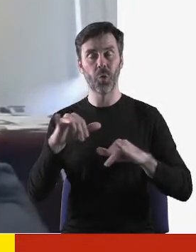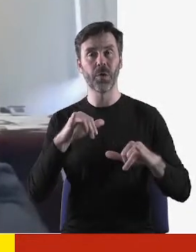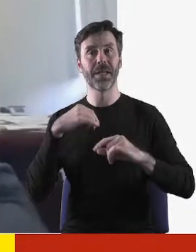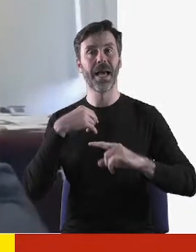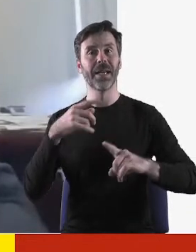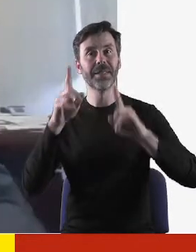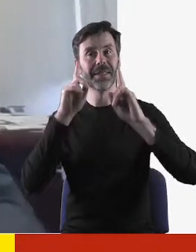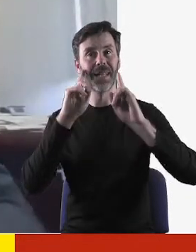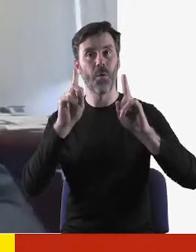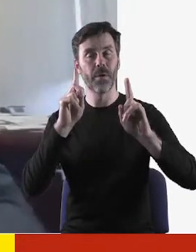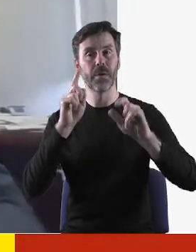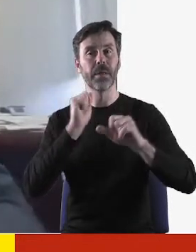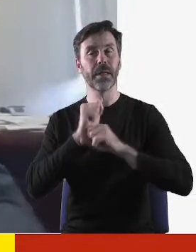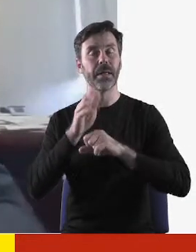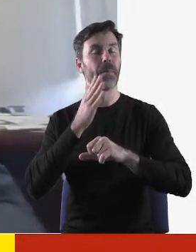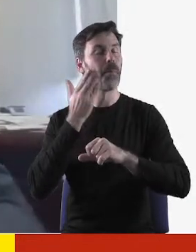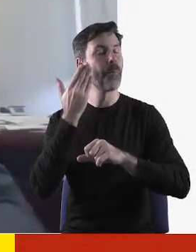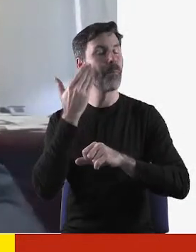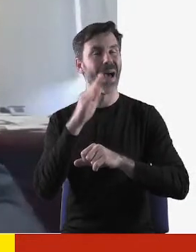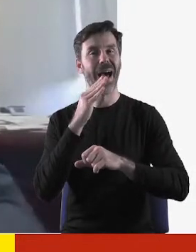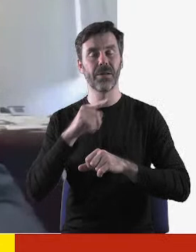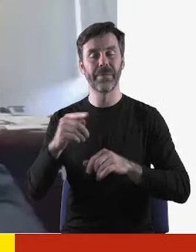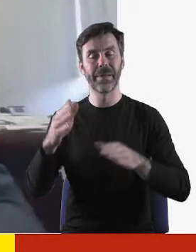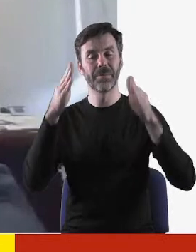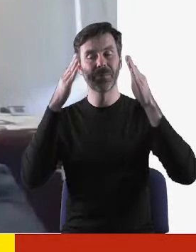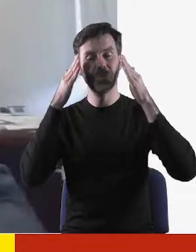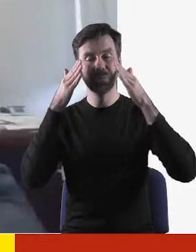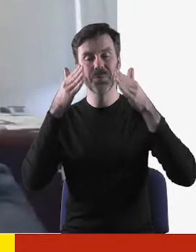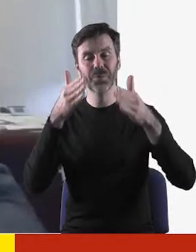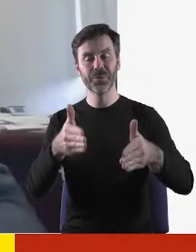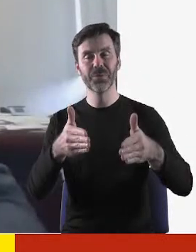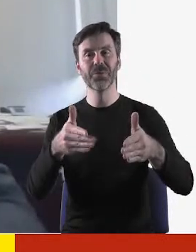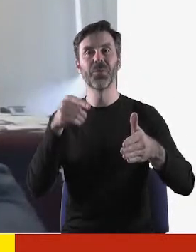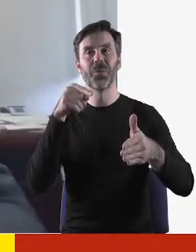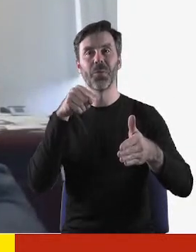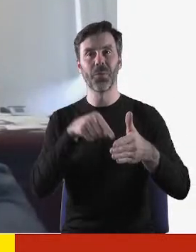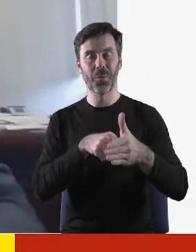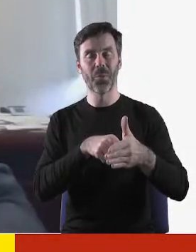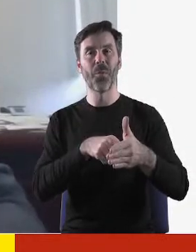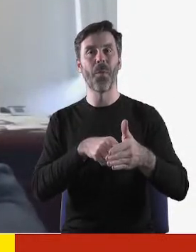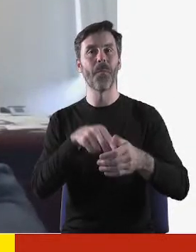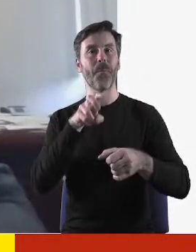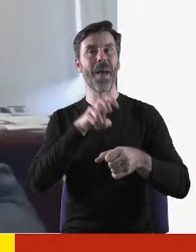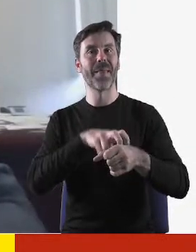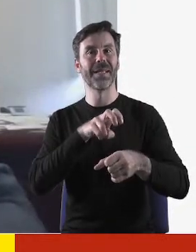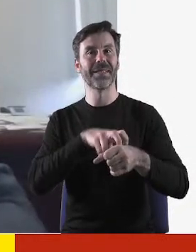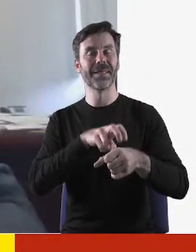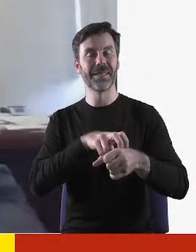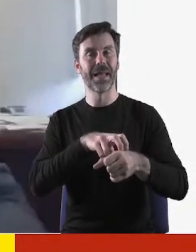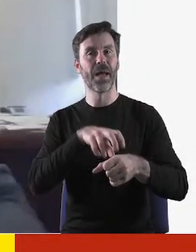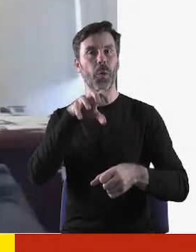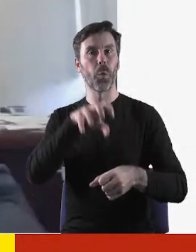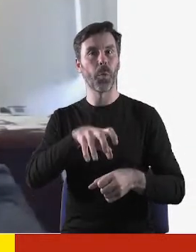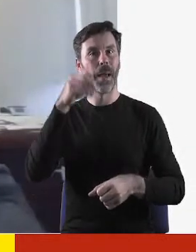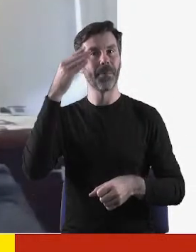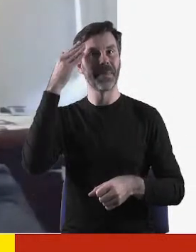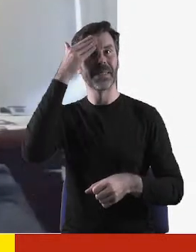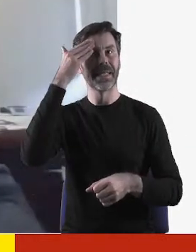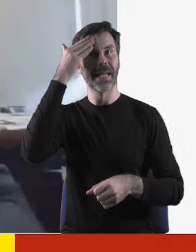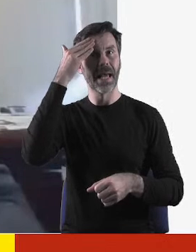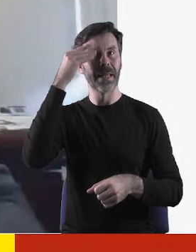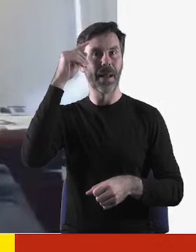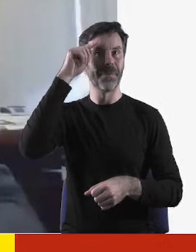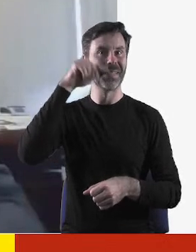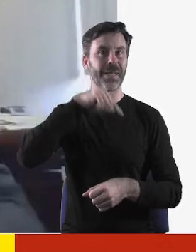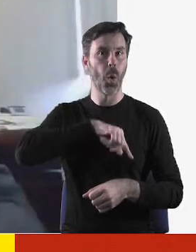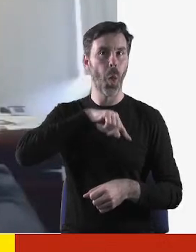tym, jak bardzo zwracamy uwagę na tę gałąź medycyny, mówię tutaj oczywiście o psychiatrii,